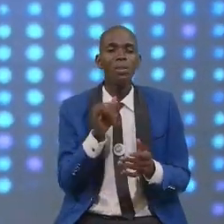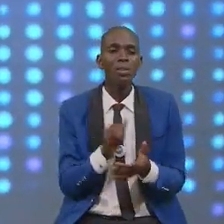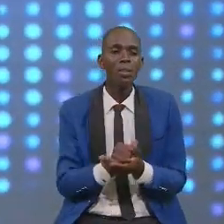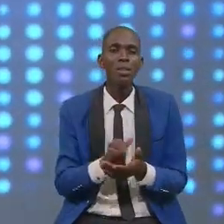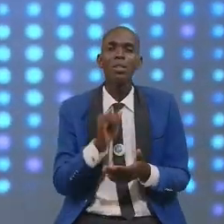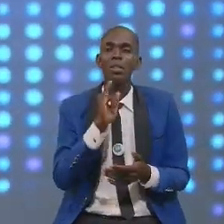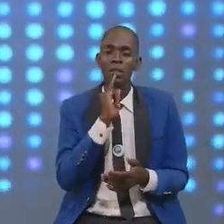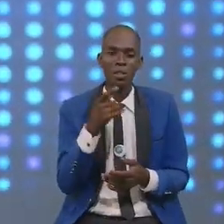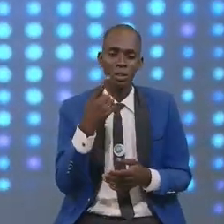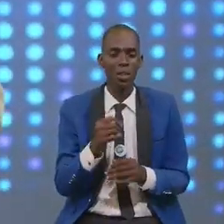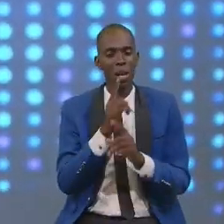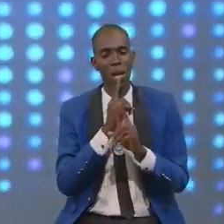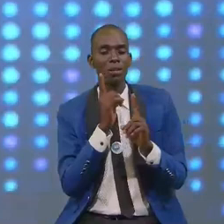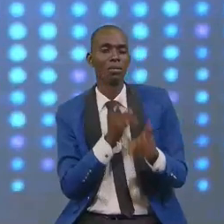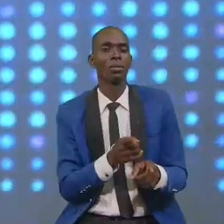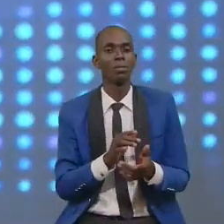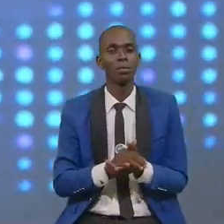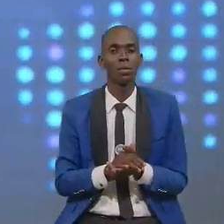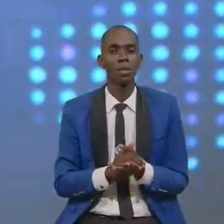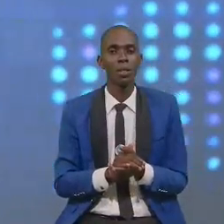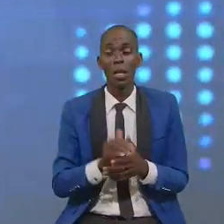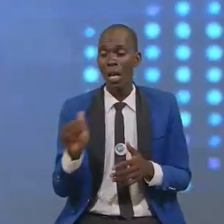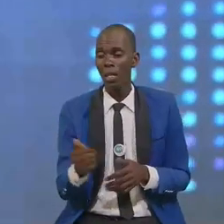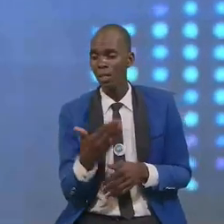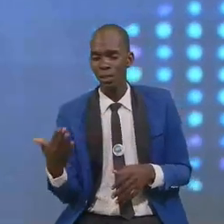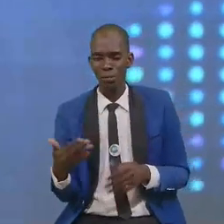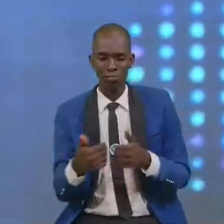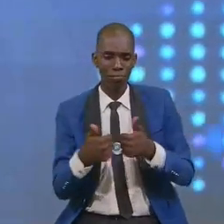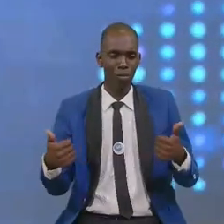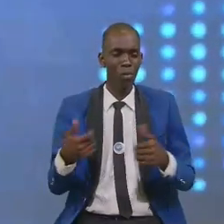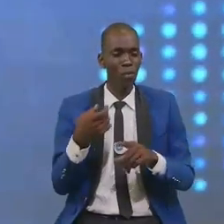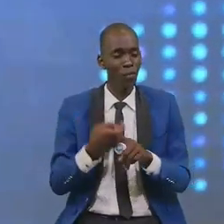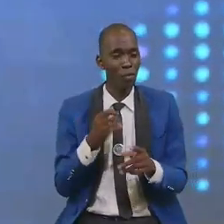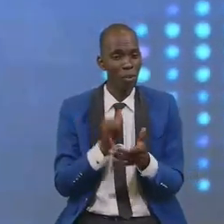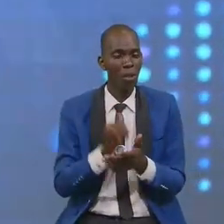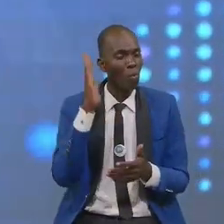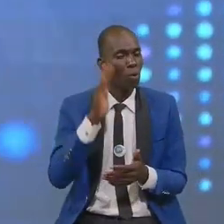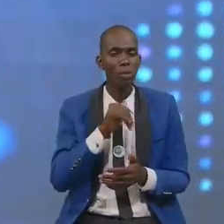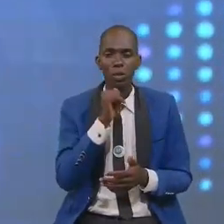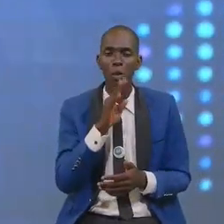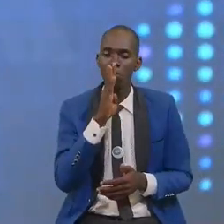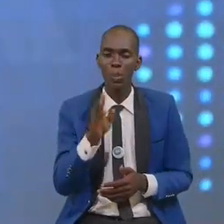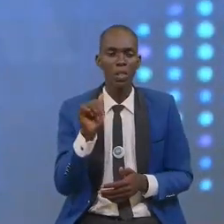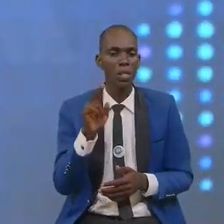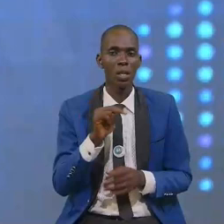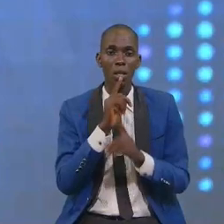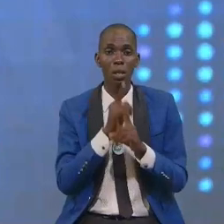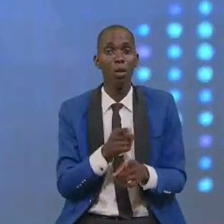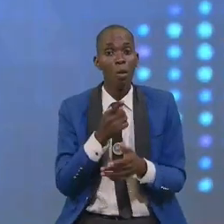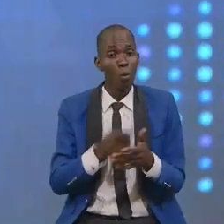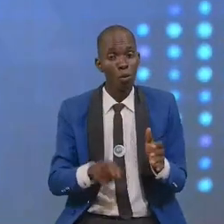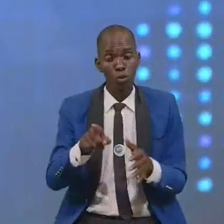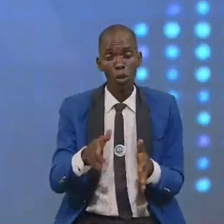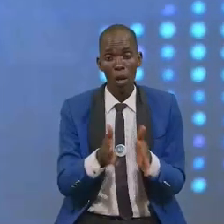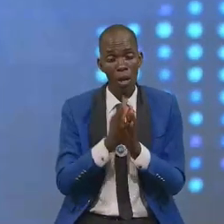c'est la réponse tout ce qui est différent ne sera pas un examen donc tu demandes ce soir